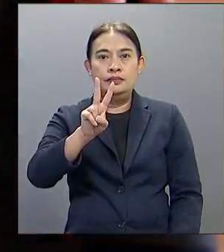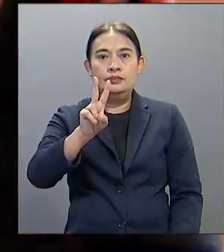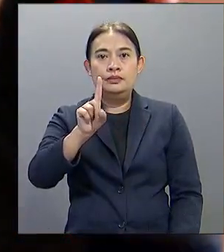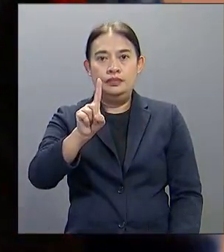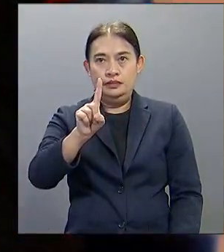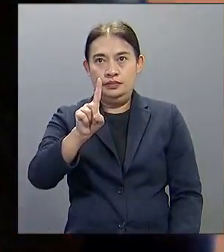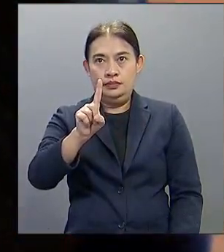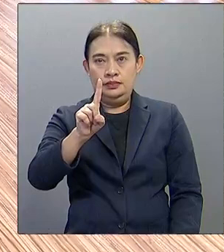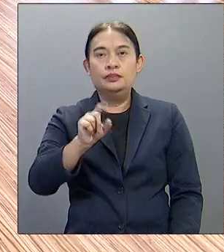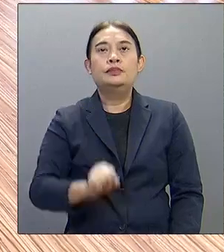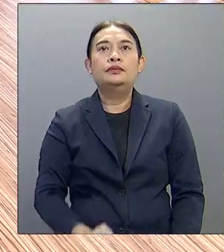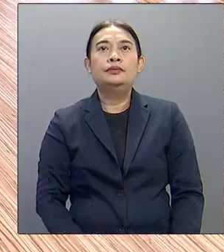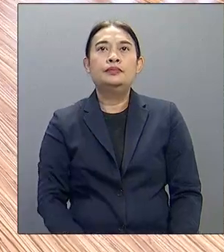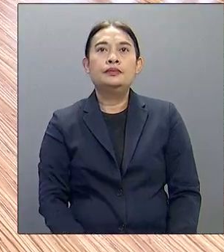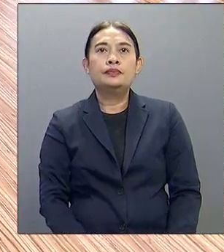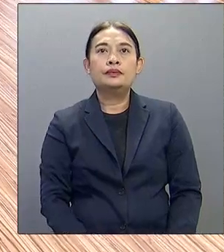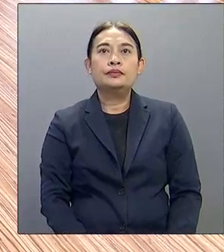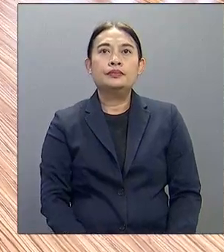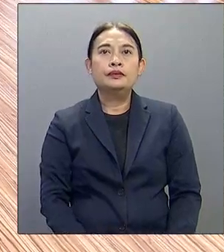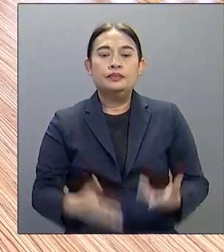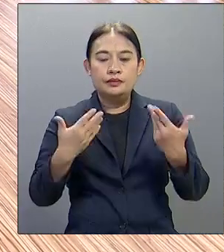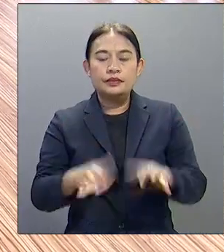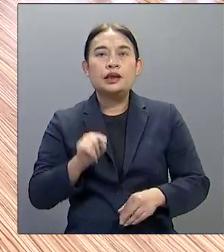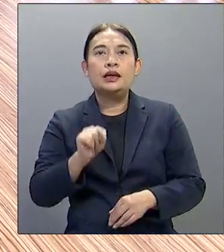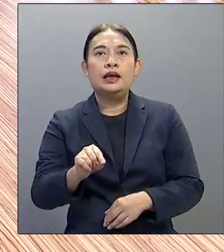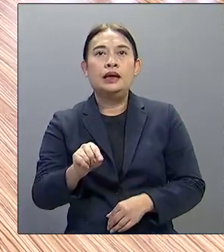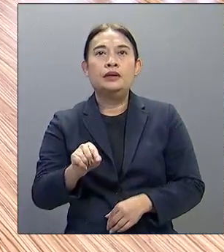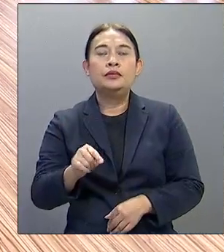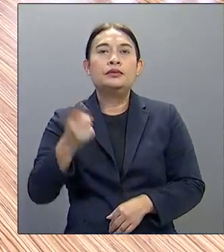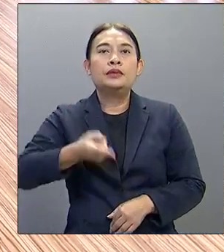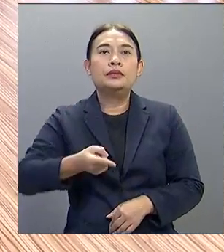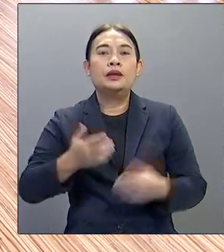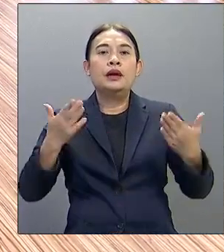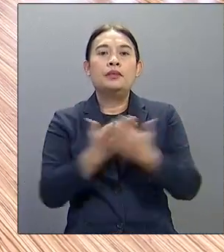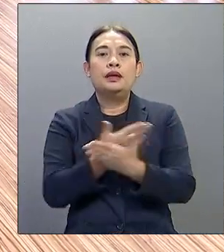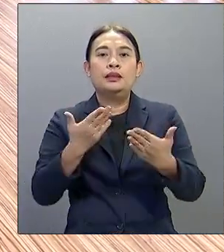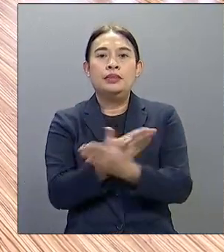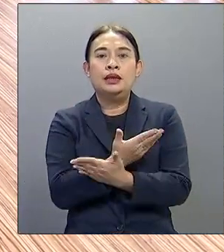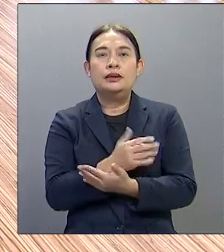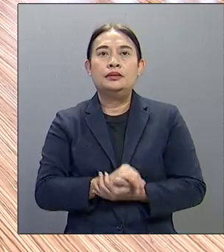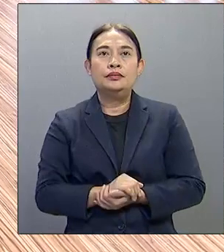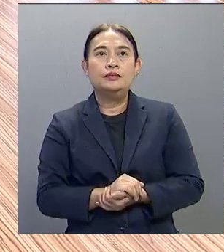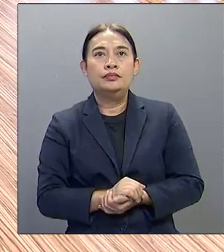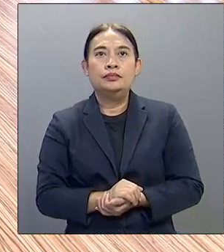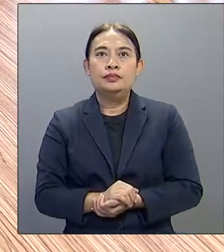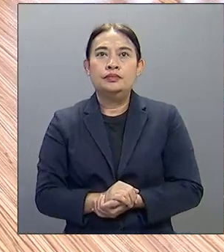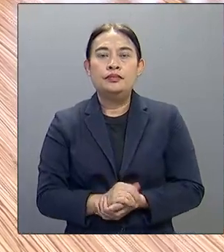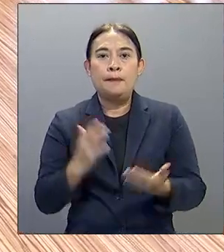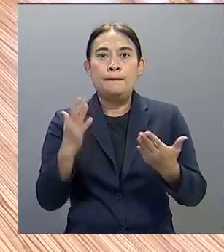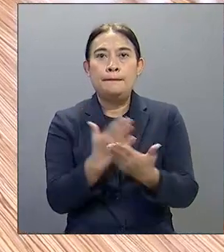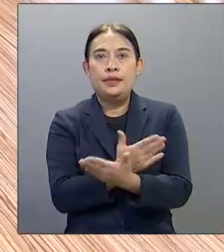1กลับมาท่าเตรียมนะครับเสร็จแล้วลองสลับเท้าดูอีกข้างหนึ่งโดยหันเท้าอย่างนี้